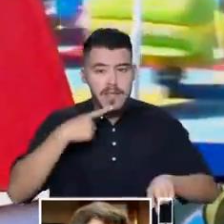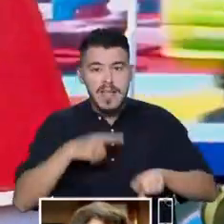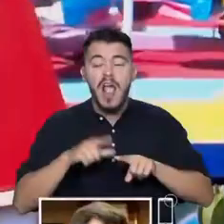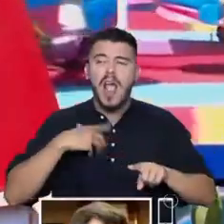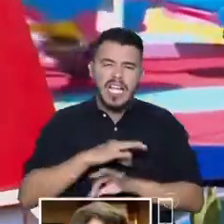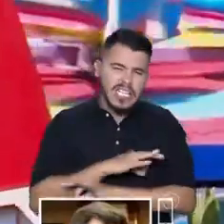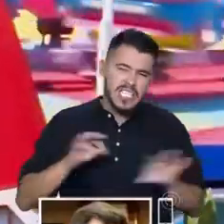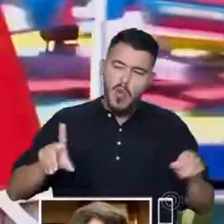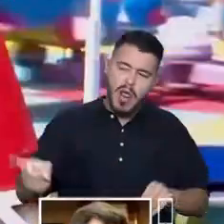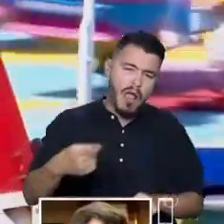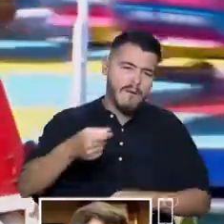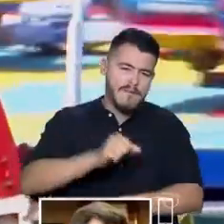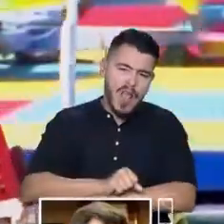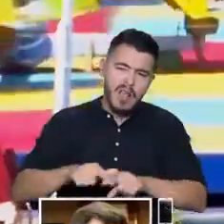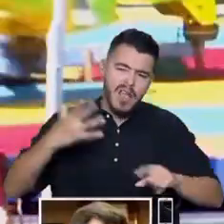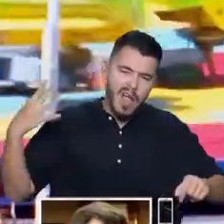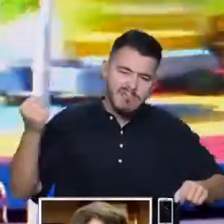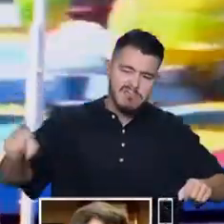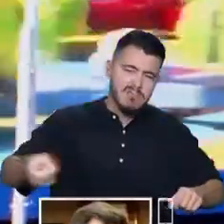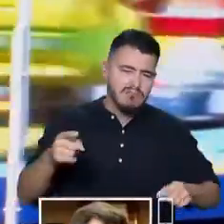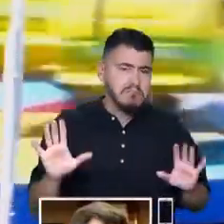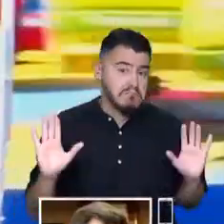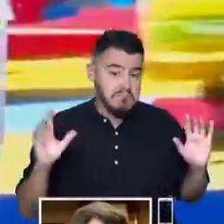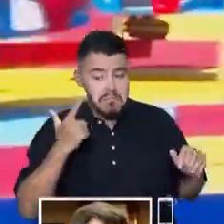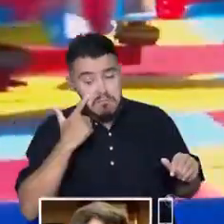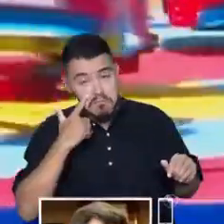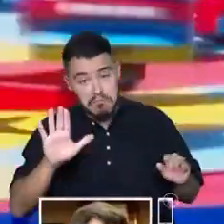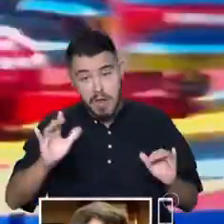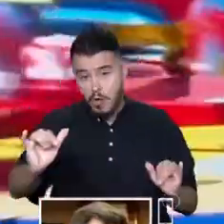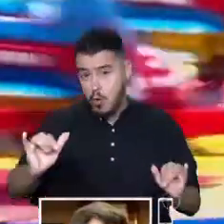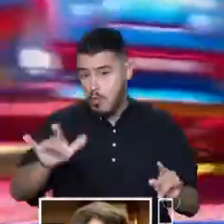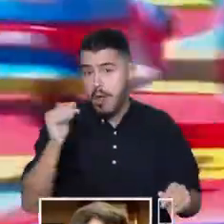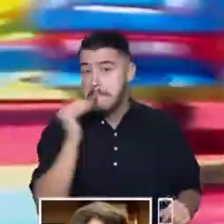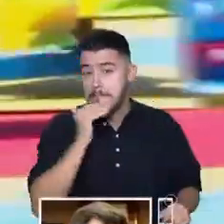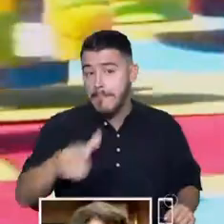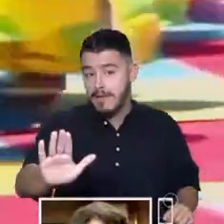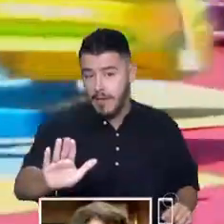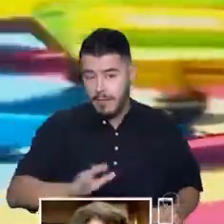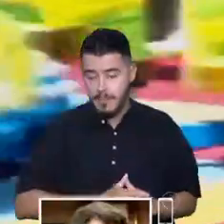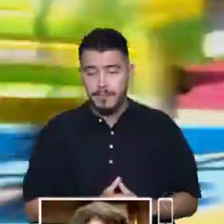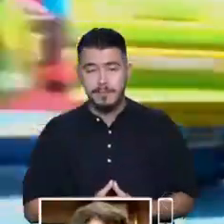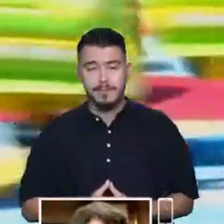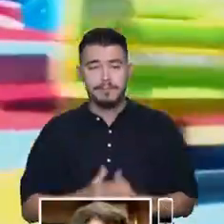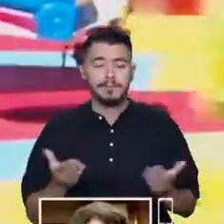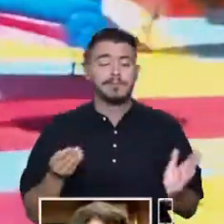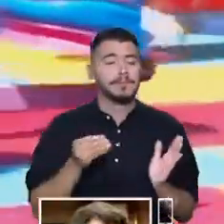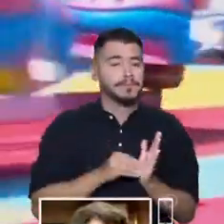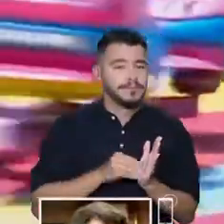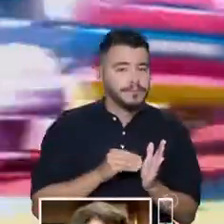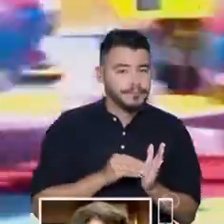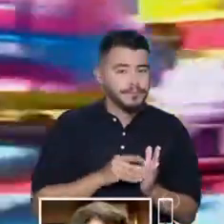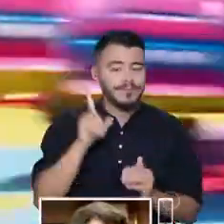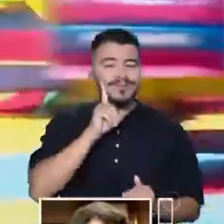ποινικά. Επίσης έχω πληροφορηθεί ότι διενεργούνται κάποιες έρευνες όσον αφορά τις συμπεριφορές του